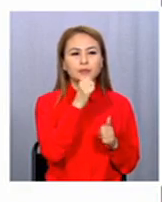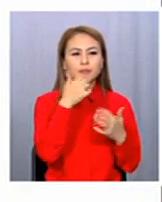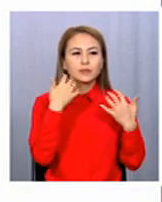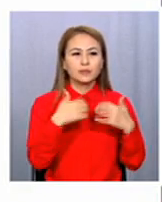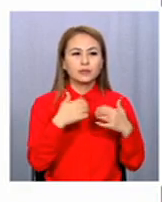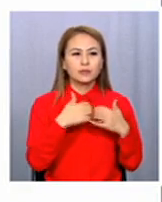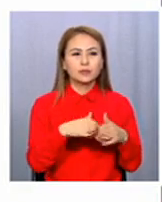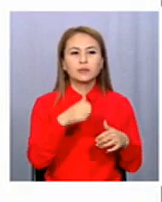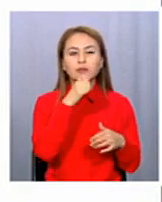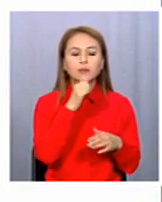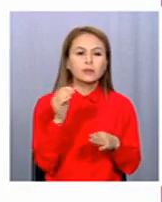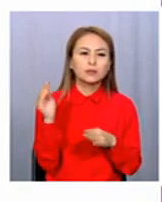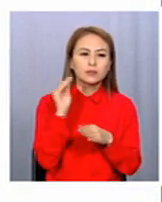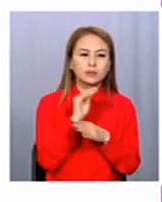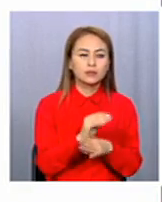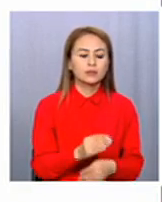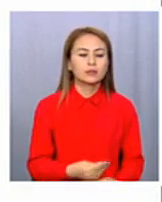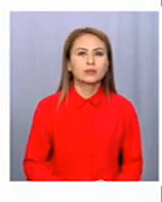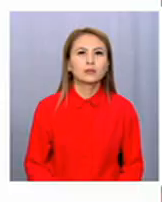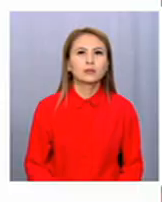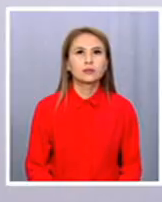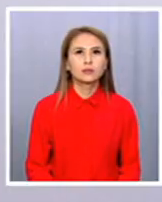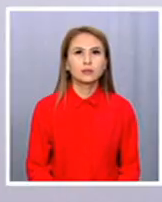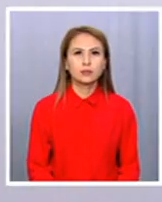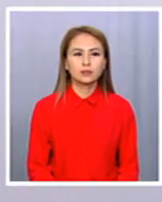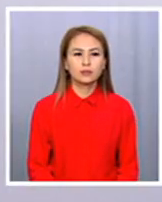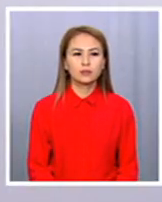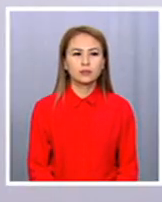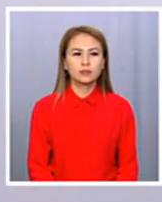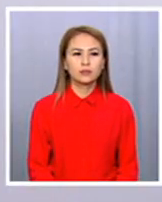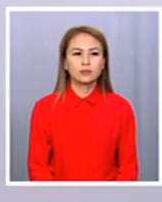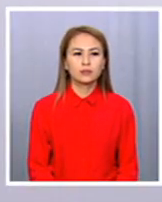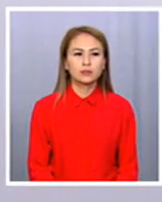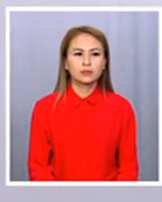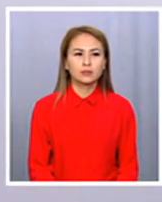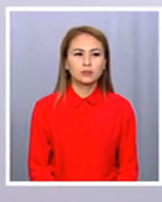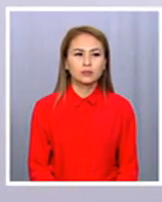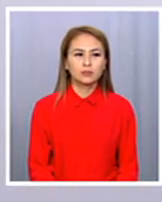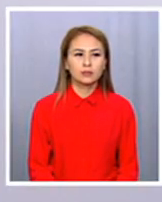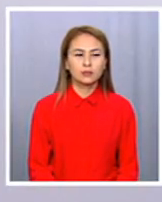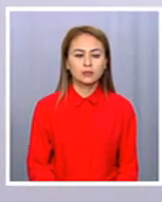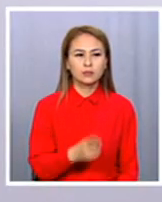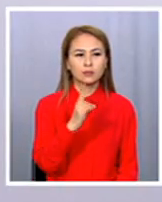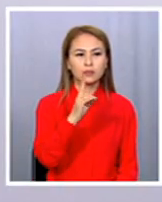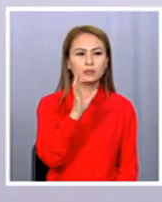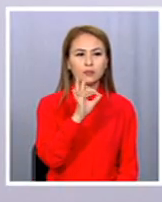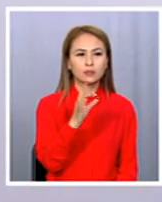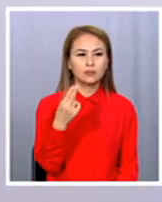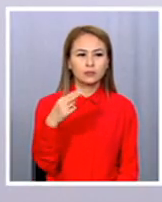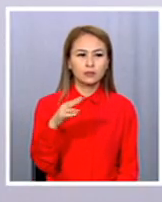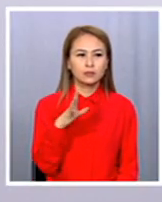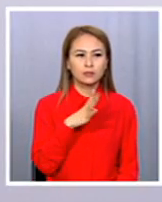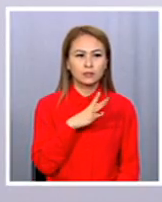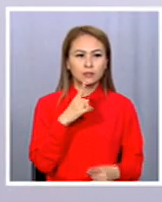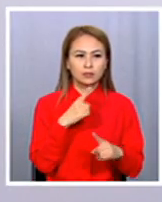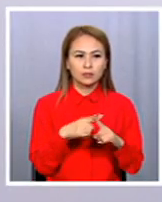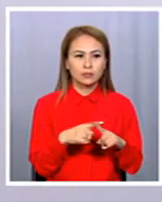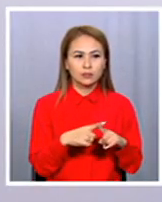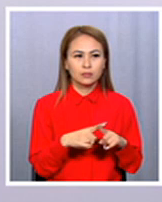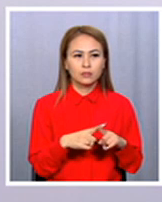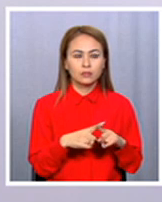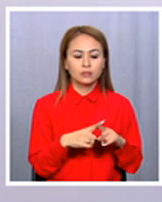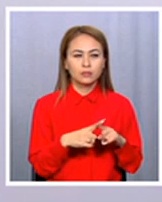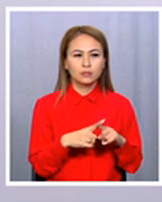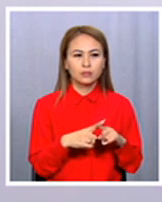сұраған KO-ды және EO-ка бұрыштарын табайық. Неке болар? KO-ды бізде x болған, орнына қойық. KO-ды x